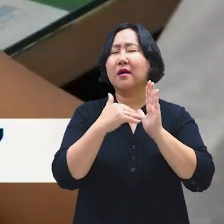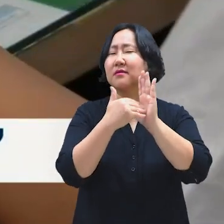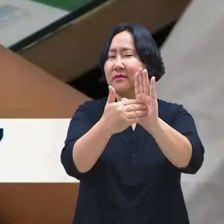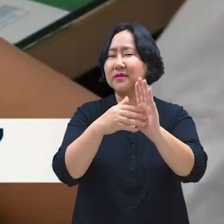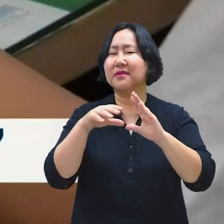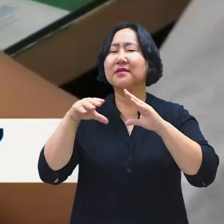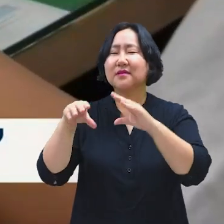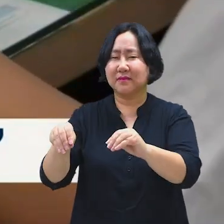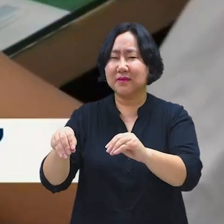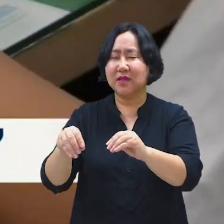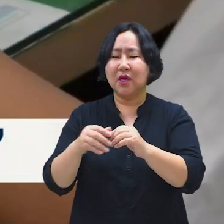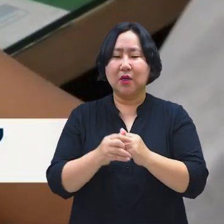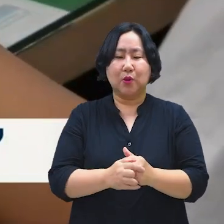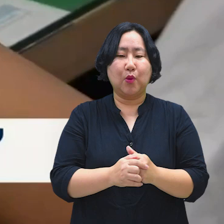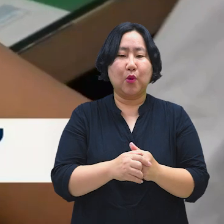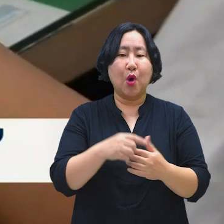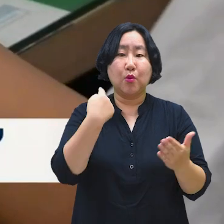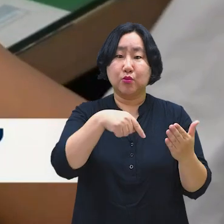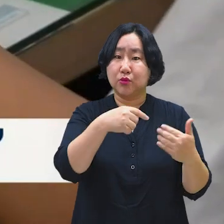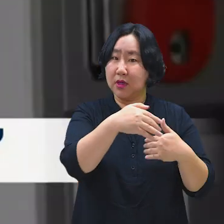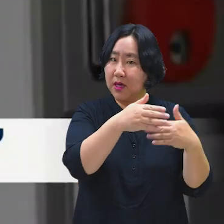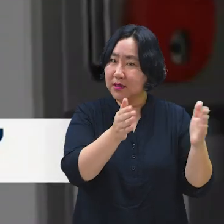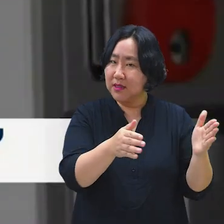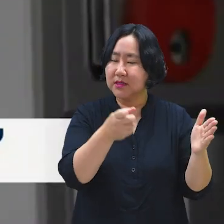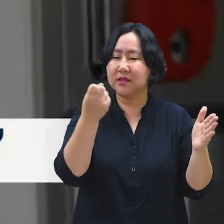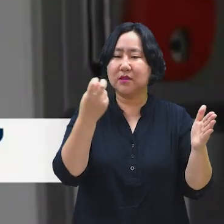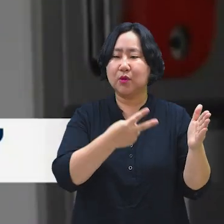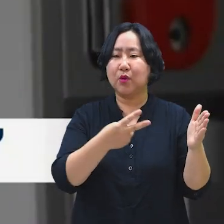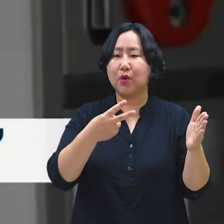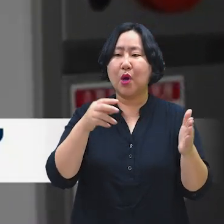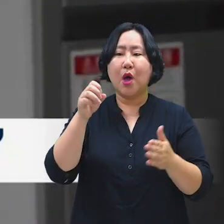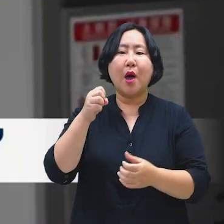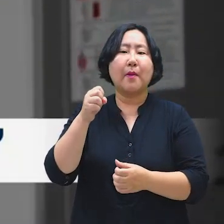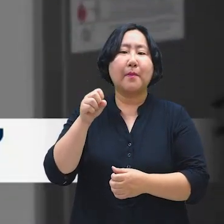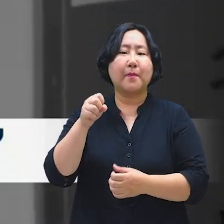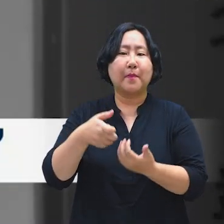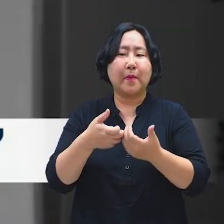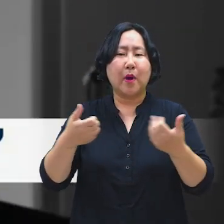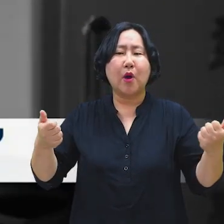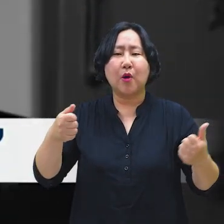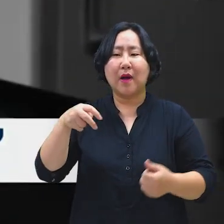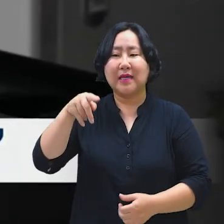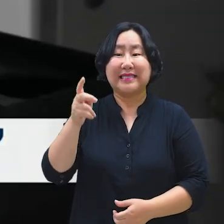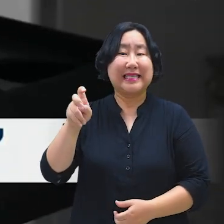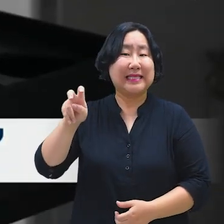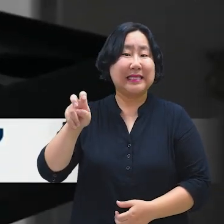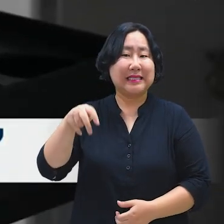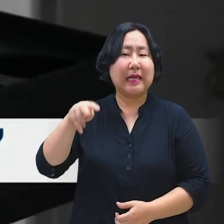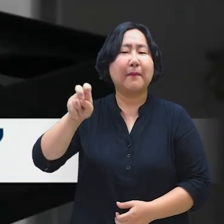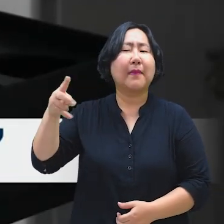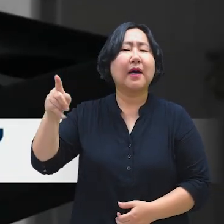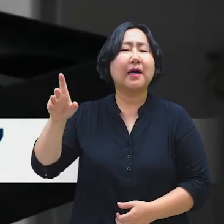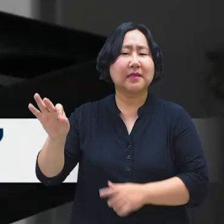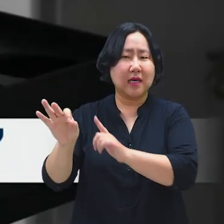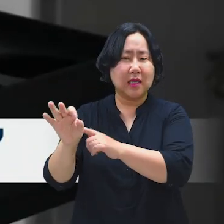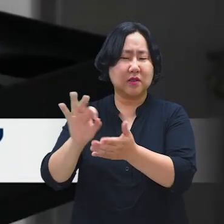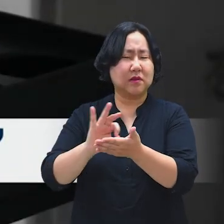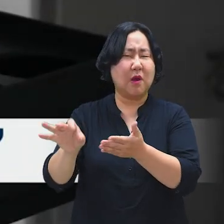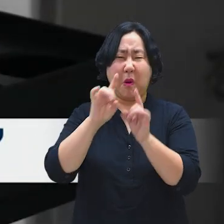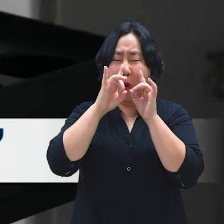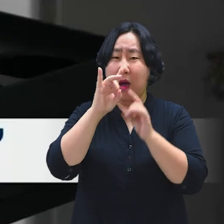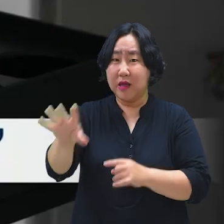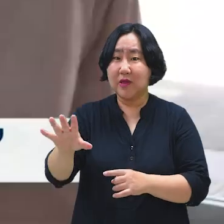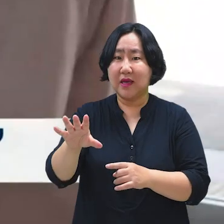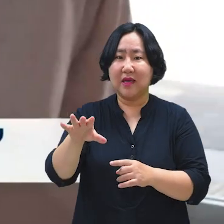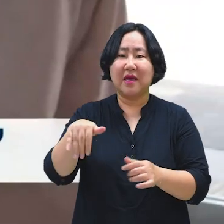마당을 제로 클린존으로 지정해 1회용컵 대신 다회용컵을 사용하도록 하고 있는데요 시청